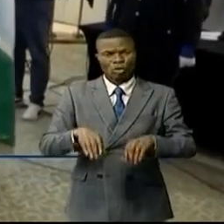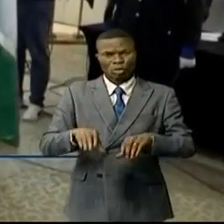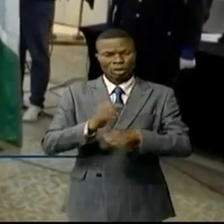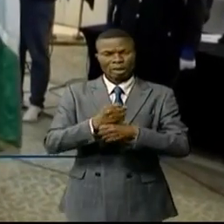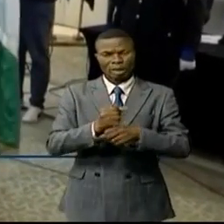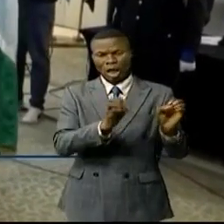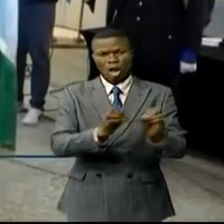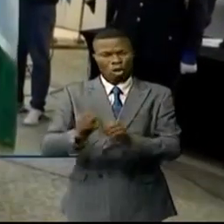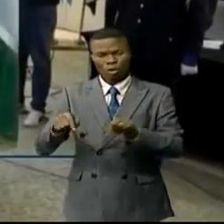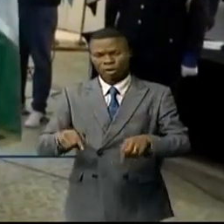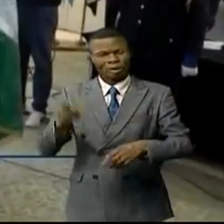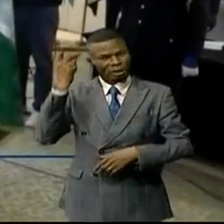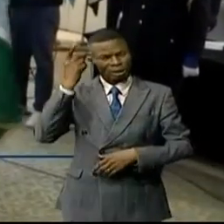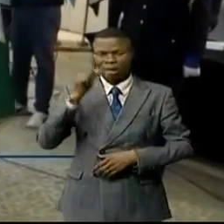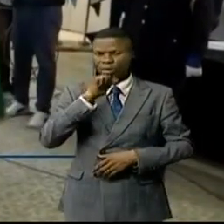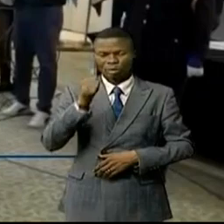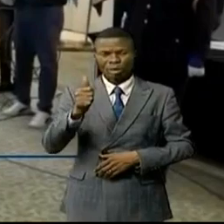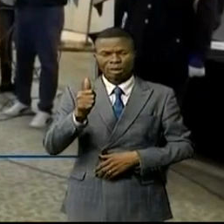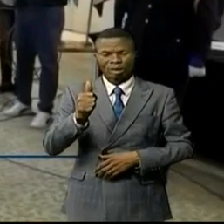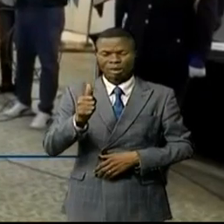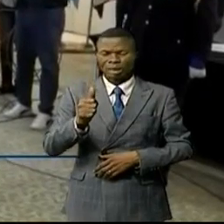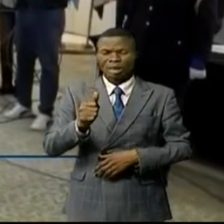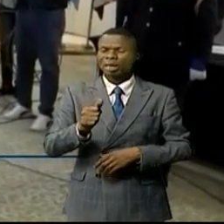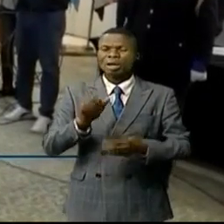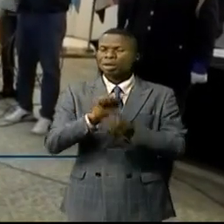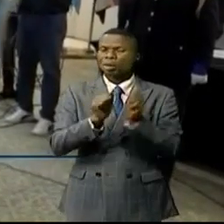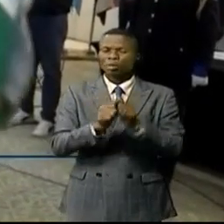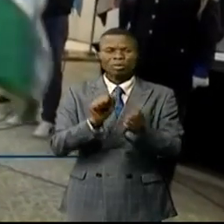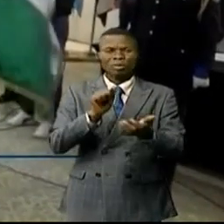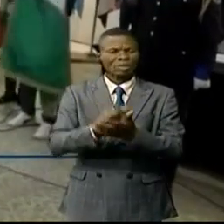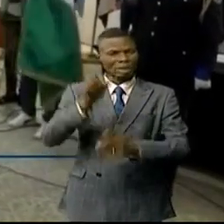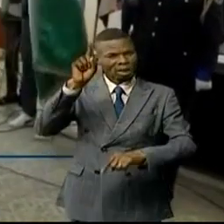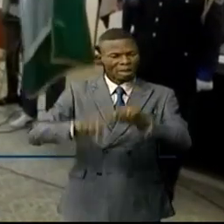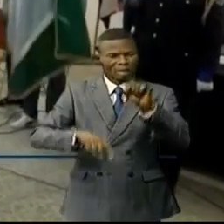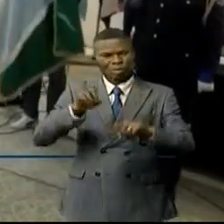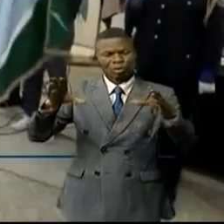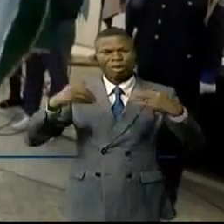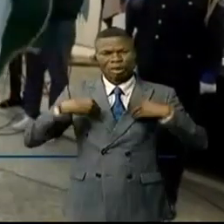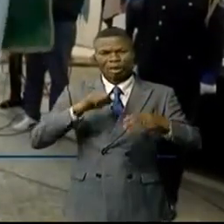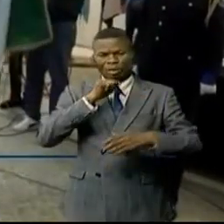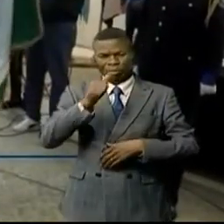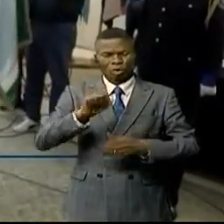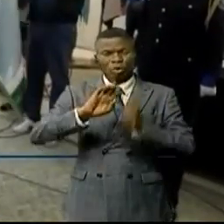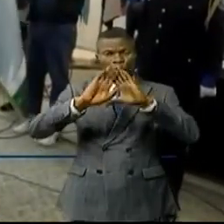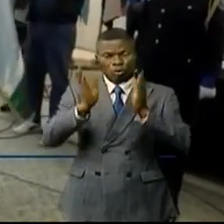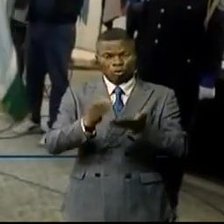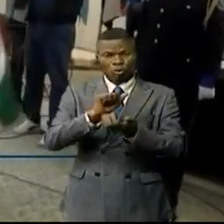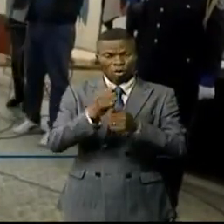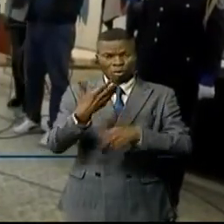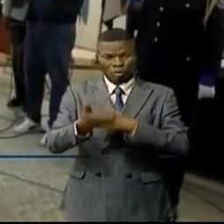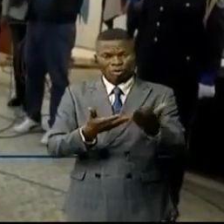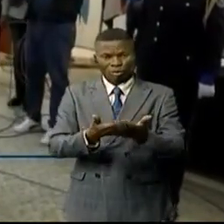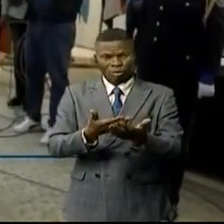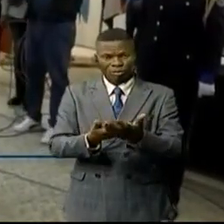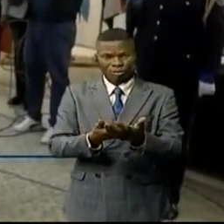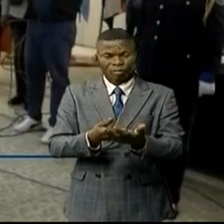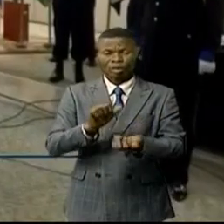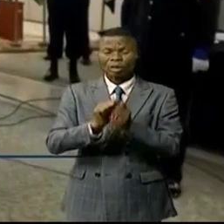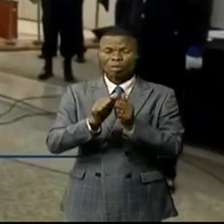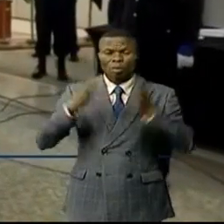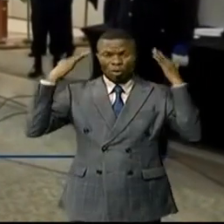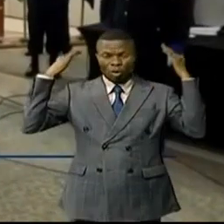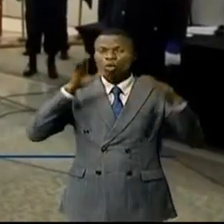l'ordre public chez nous. Il n'y a aucun élément de la police rwandaise qui n'est arrivé, que tout ce qui s'est passé procède de la